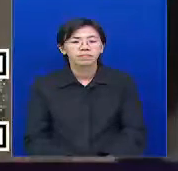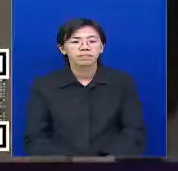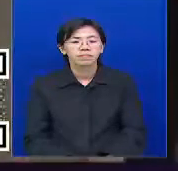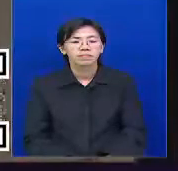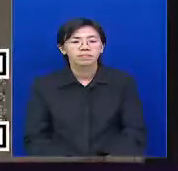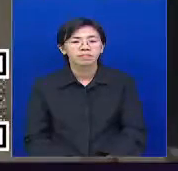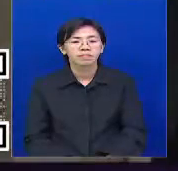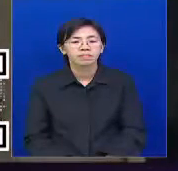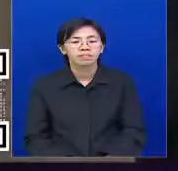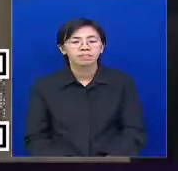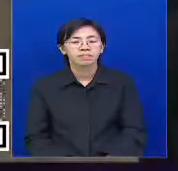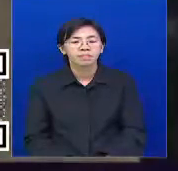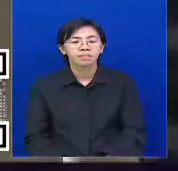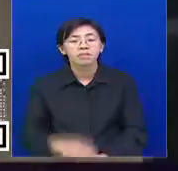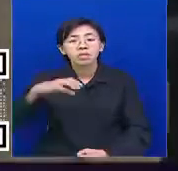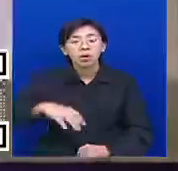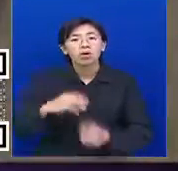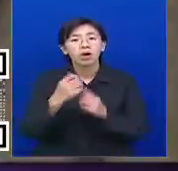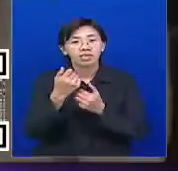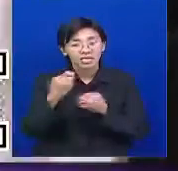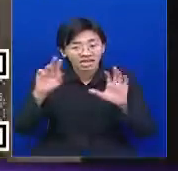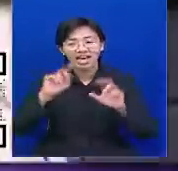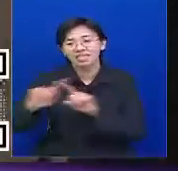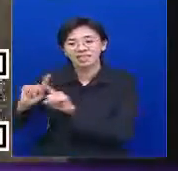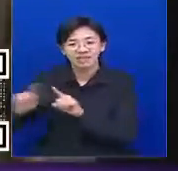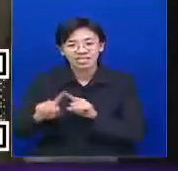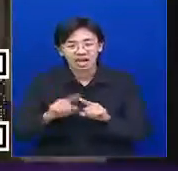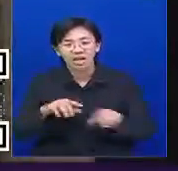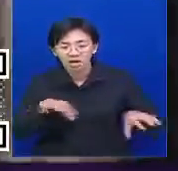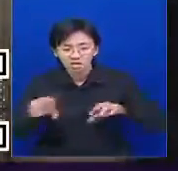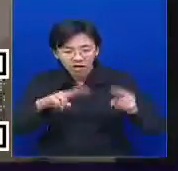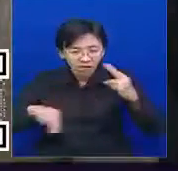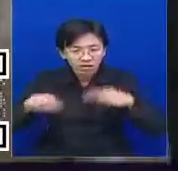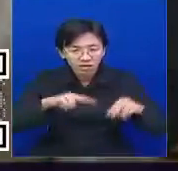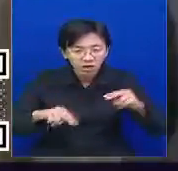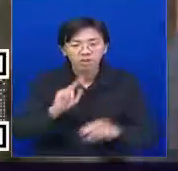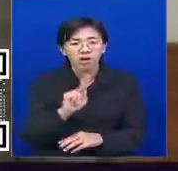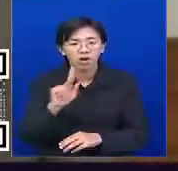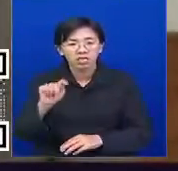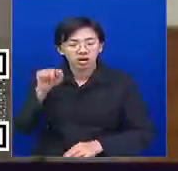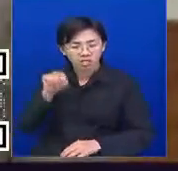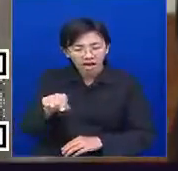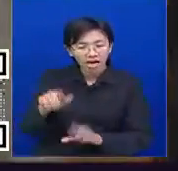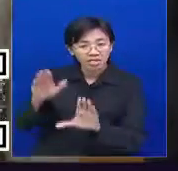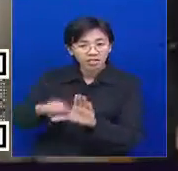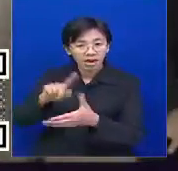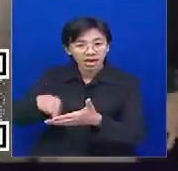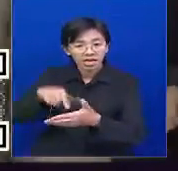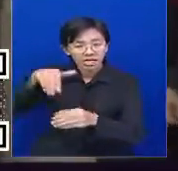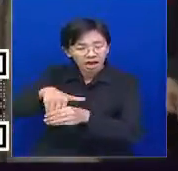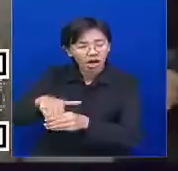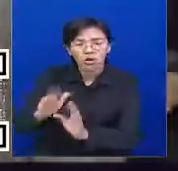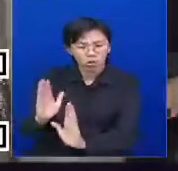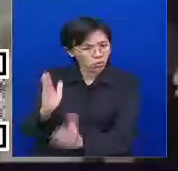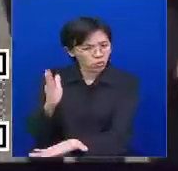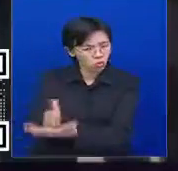จากนี้ยังเพิ่มอำนาจให้กับองค์กรอิสระในการป้องกันและปราบปรามการทุจริตโดยให้กกต.สั่งระงับการสมัครรับเลือกตั้งไว้ชั่วคราว